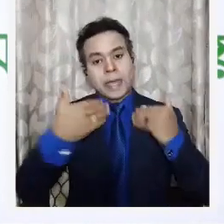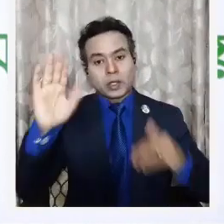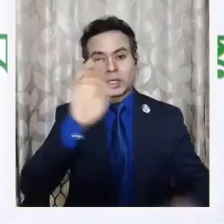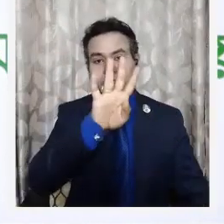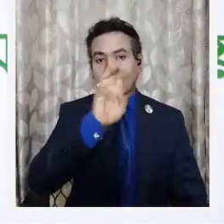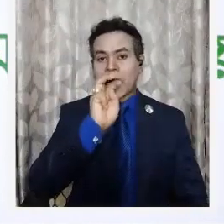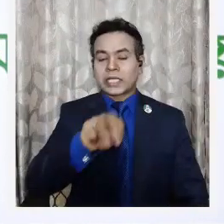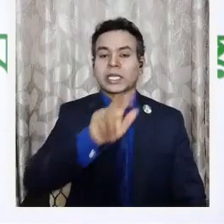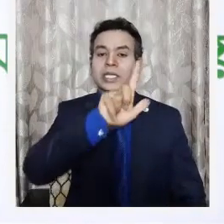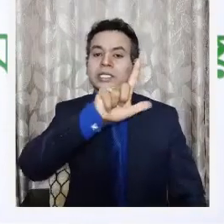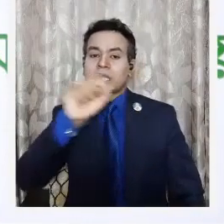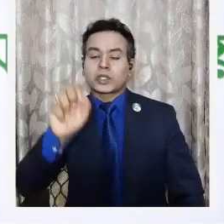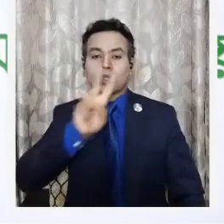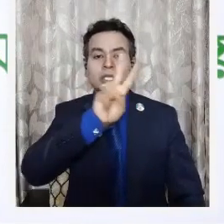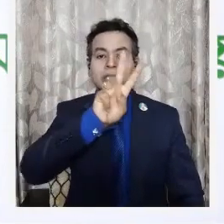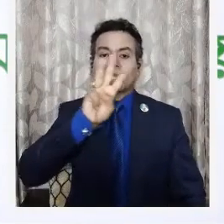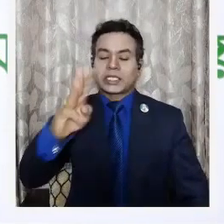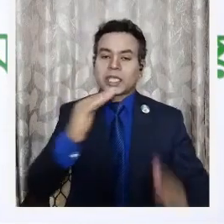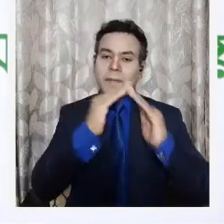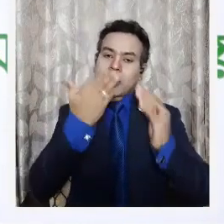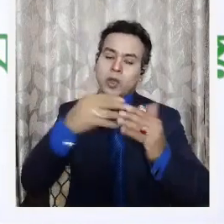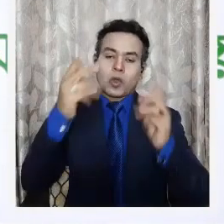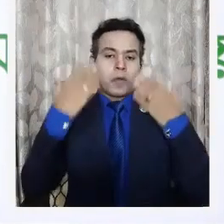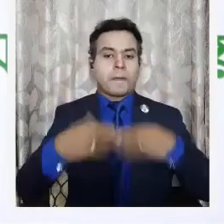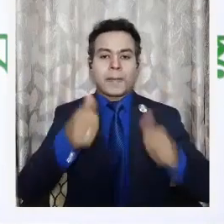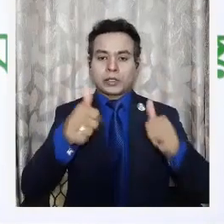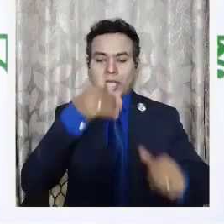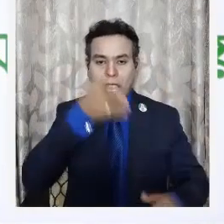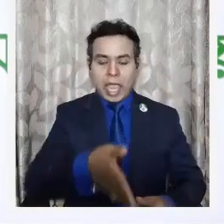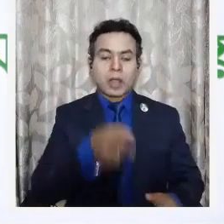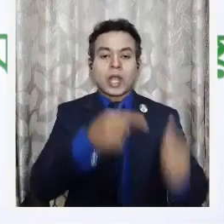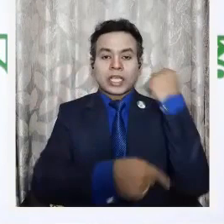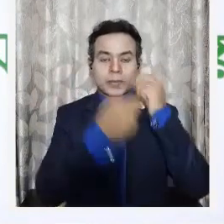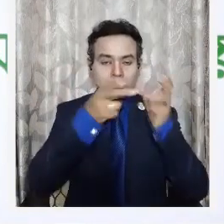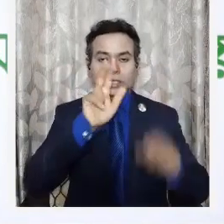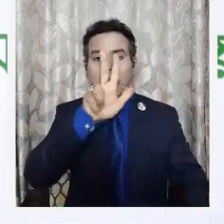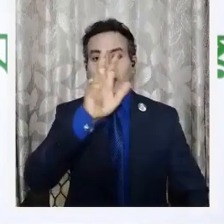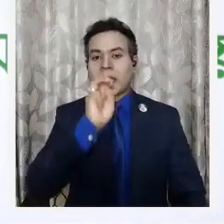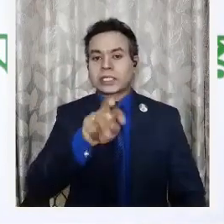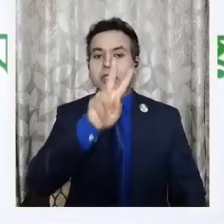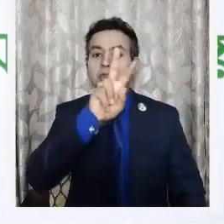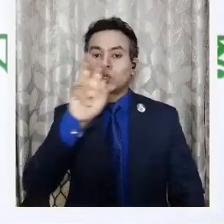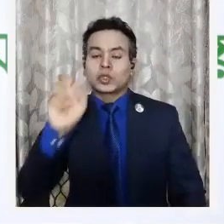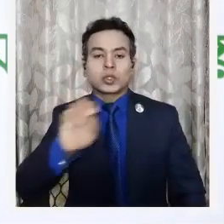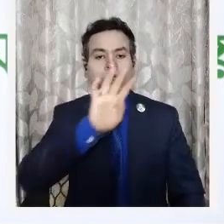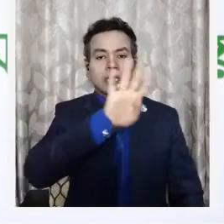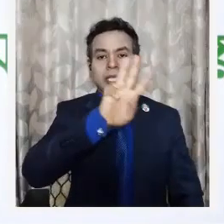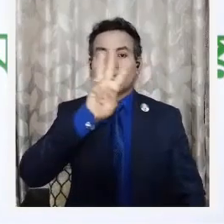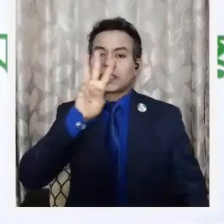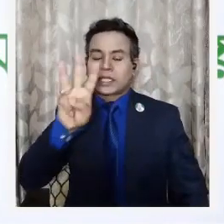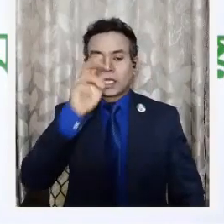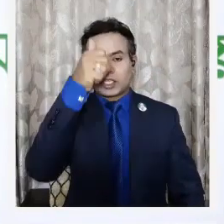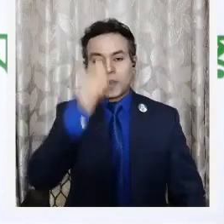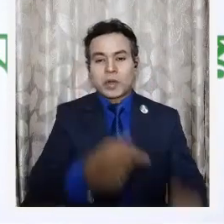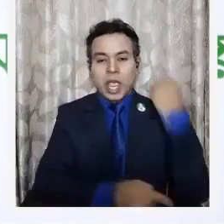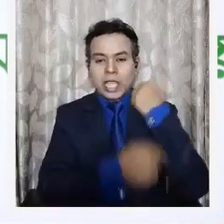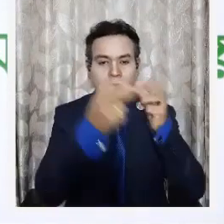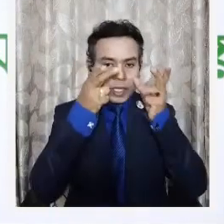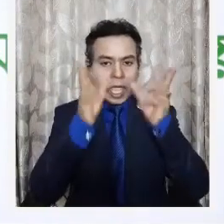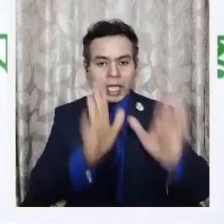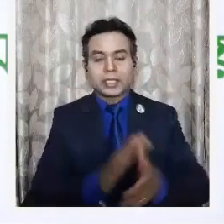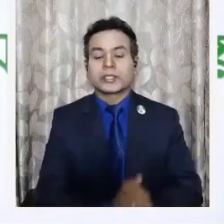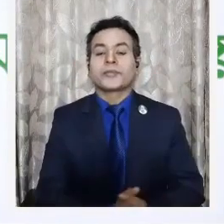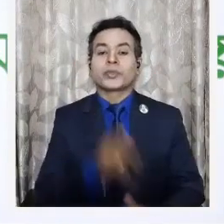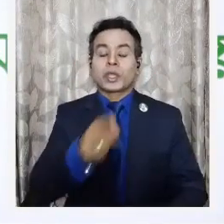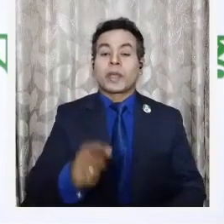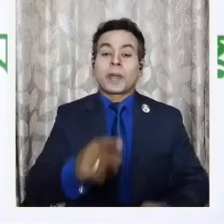12,966 জন এবং এ পর্যন্ত ছাড় পেয়েছেন 4,723 জন। বর্তমানে আইসোলেশনে আছেন